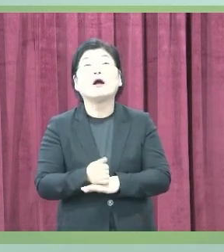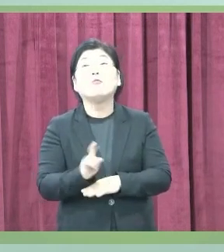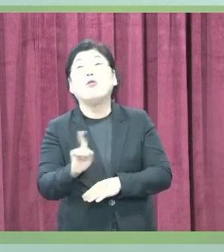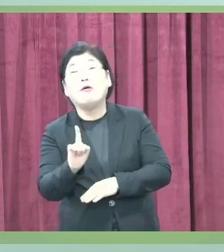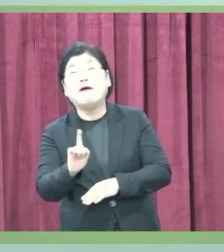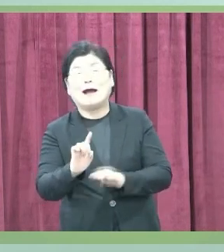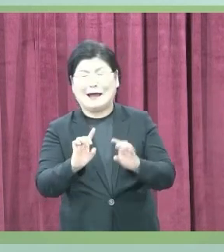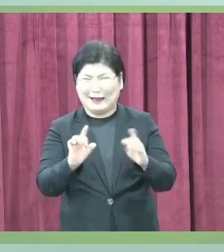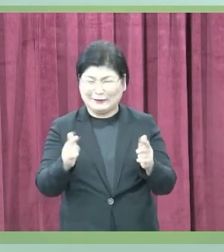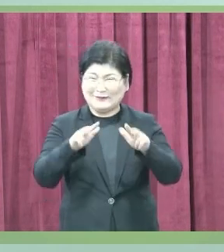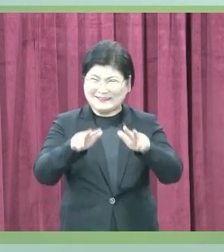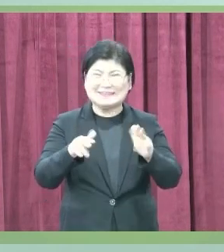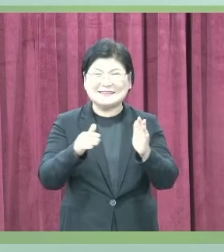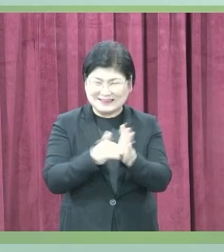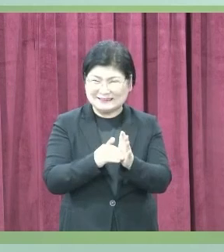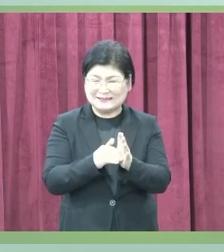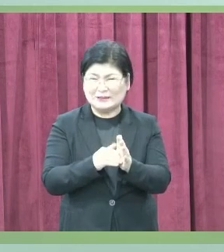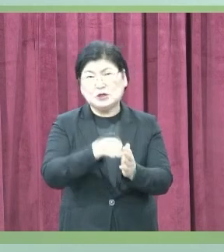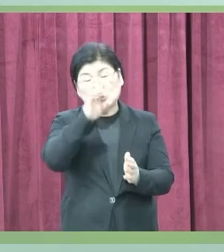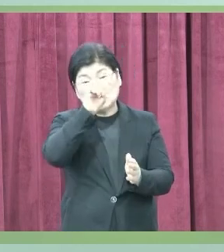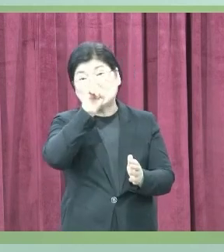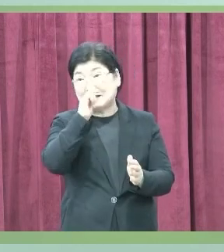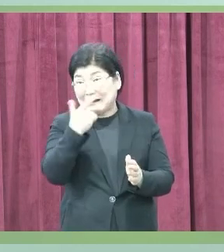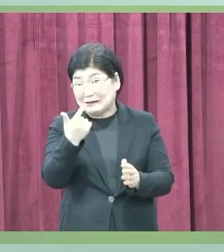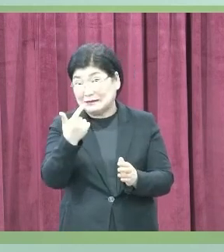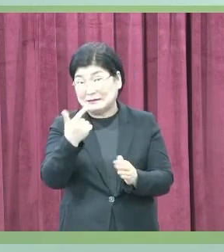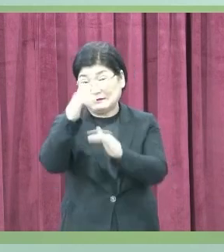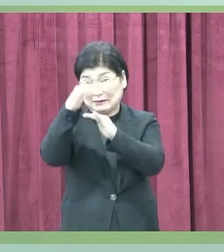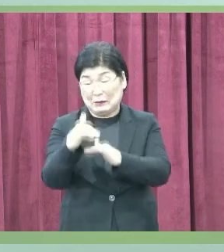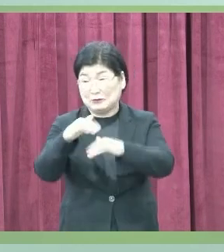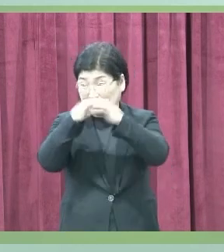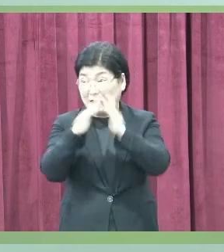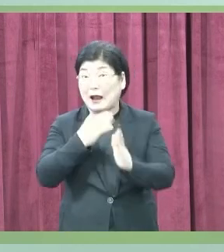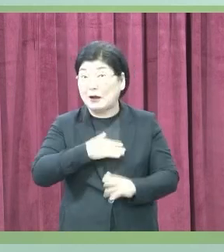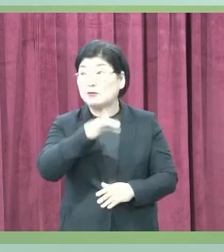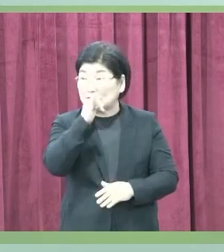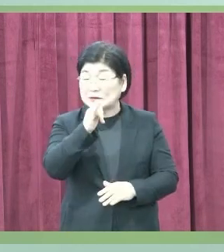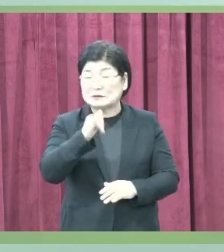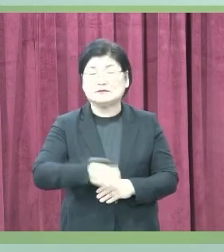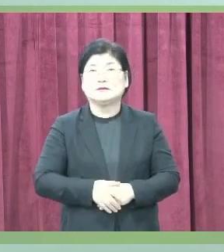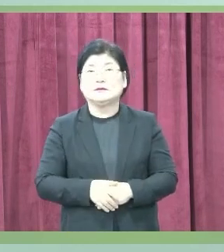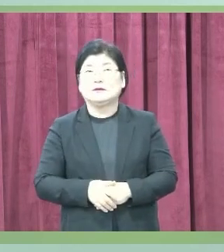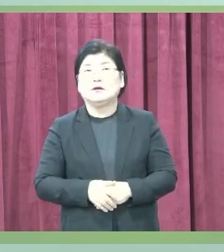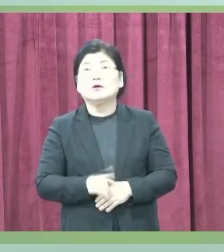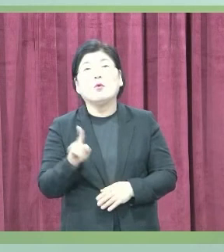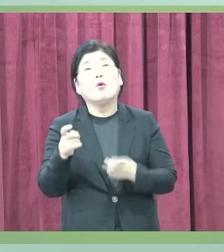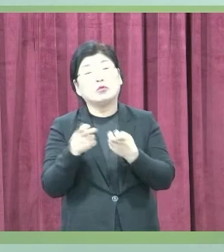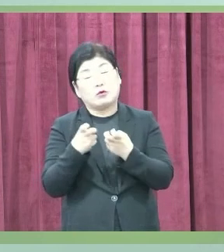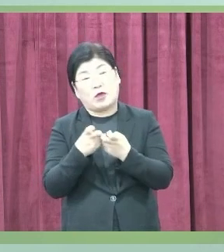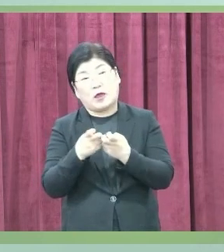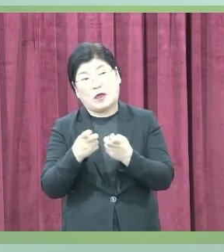아니라 이제 지금까지는 그 안 좋은 거를 알았죠. 안 좋다는 걸 알았는데 중요한 거는 어떻게 안 좋다라는